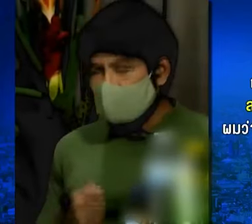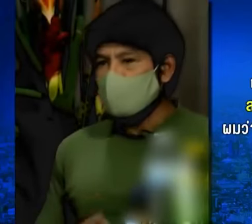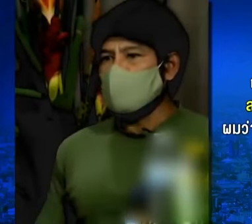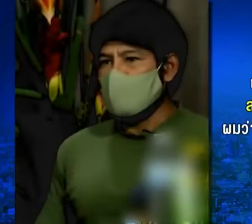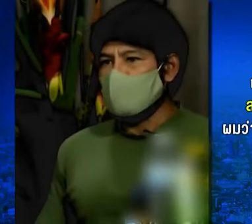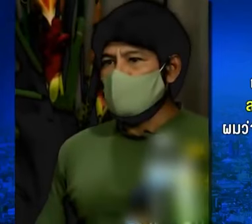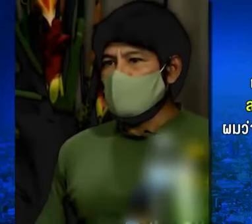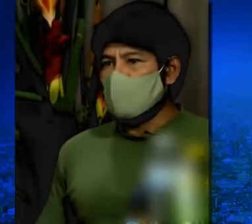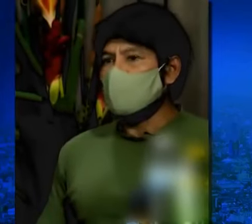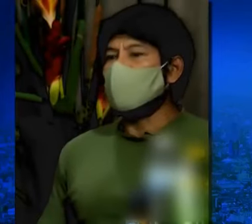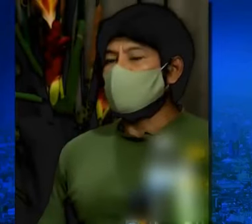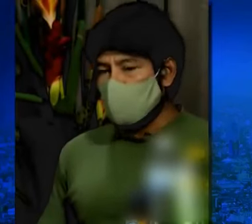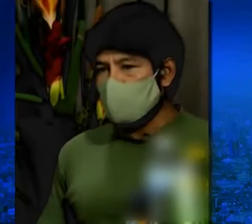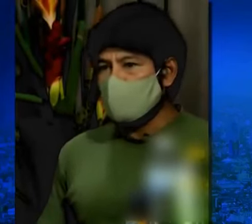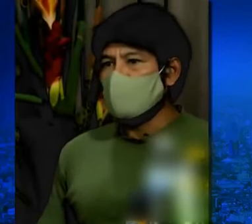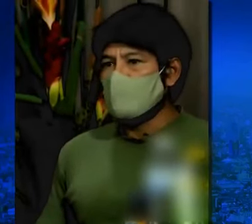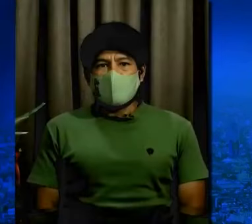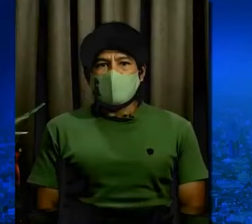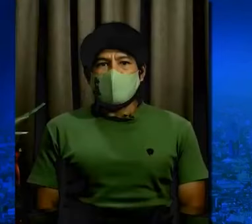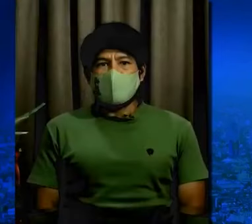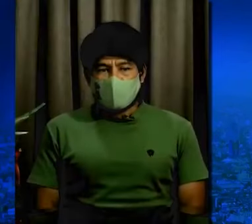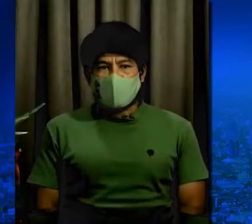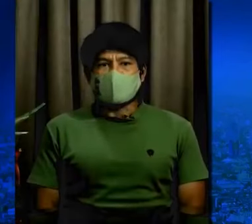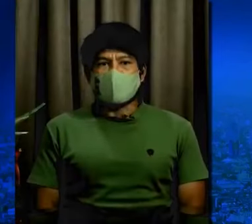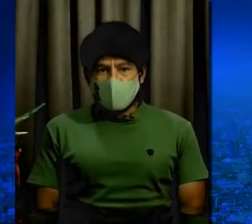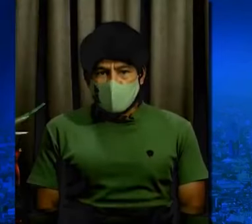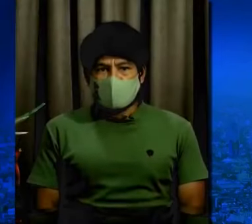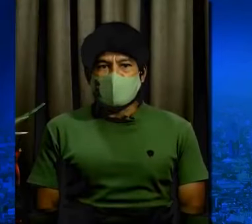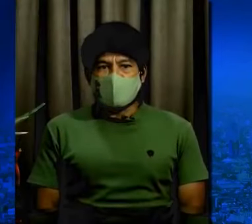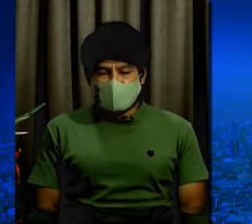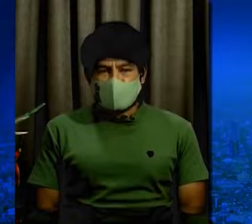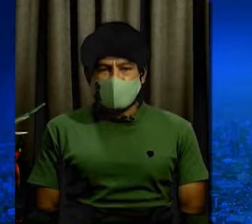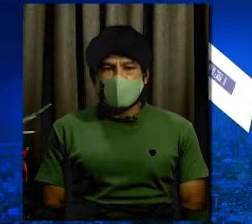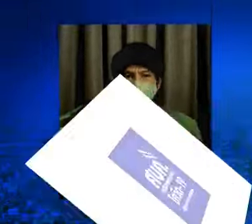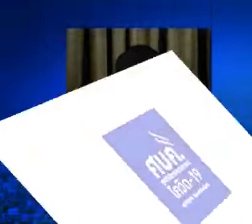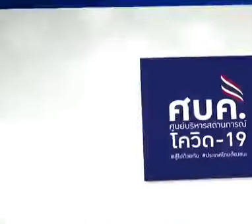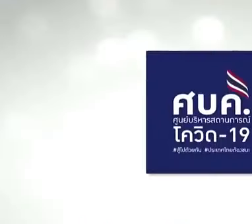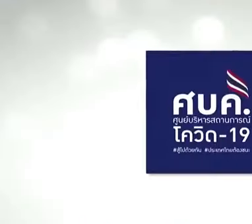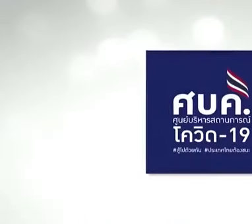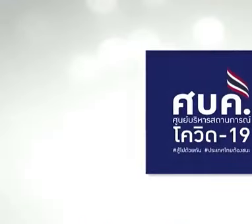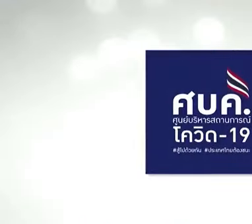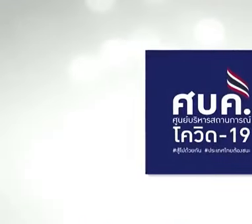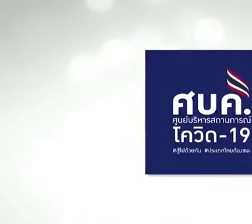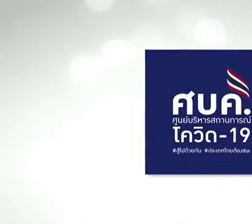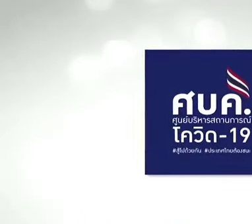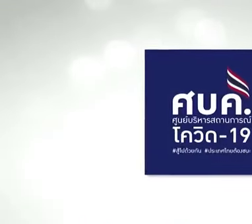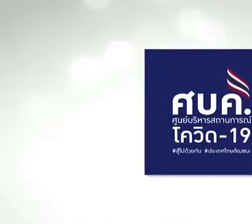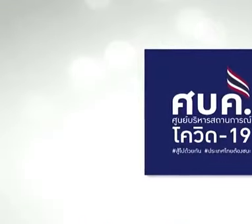ผ่านวิกฤตนี้ไปได้ขอให้ทุกคนโชคดีแล้วก็ปลอดภัยจากโควิด-19ครับผม